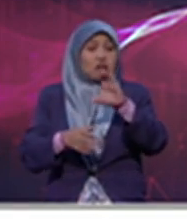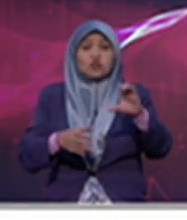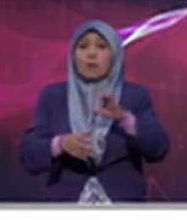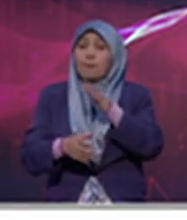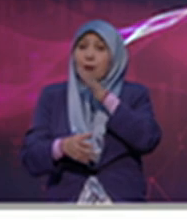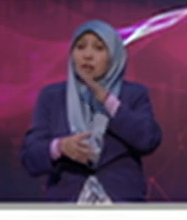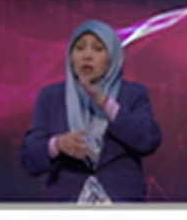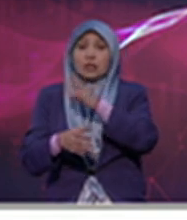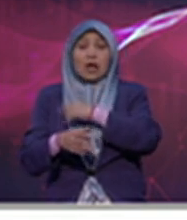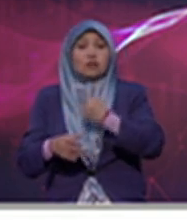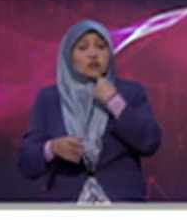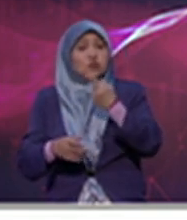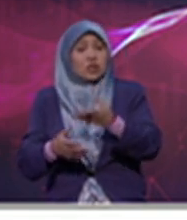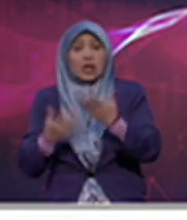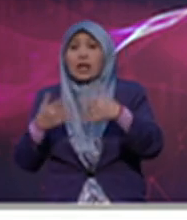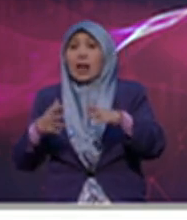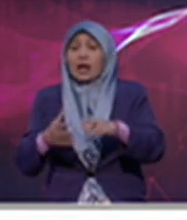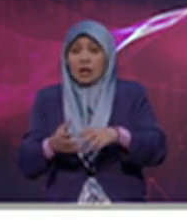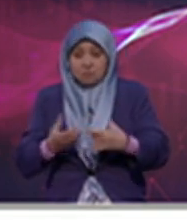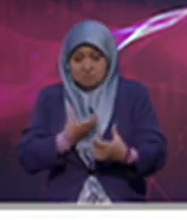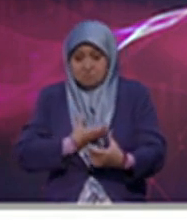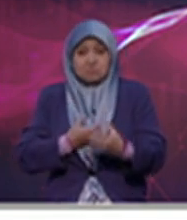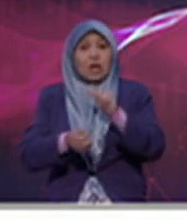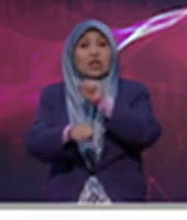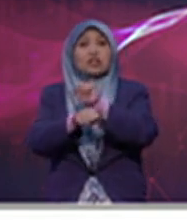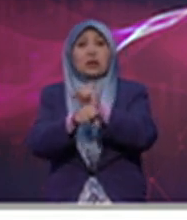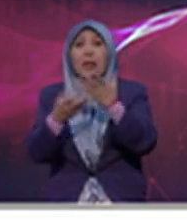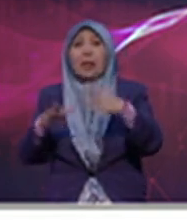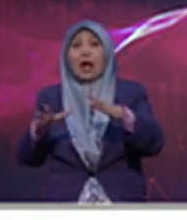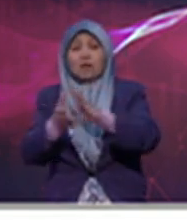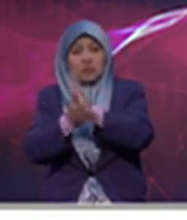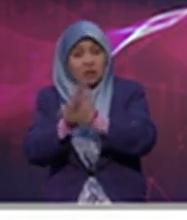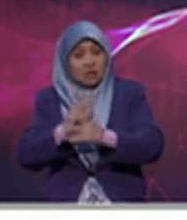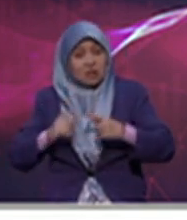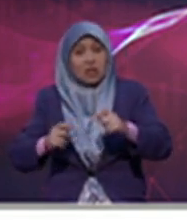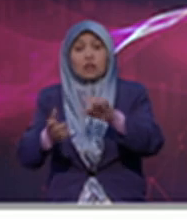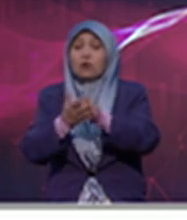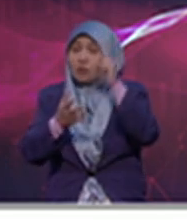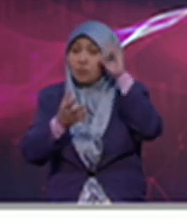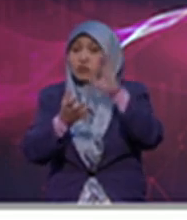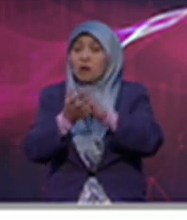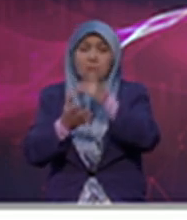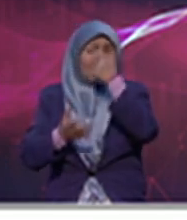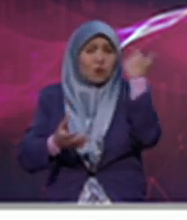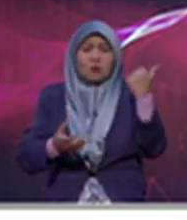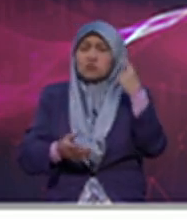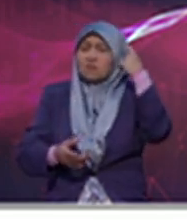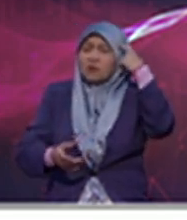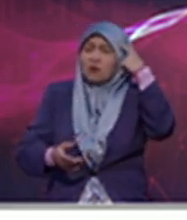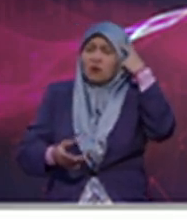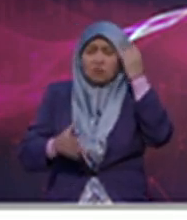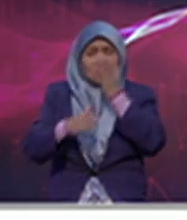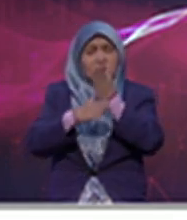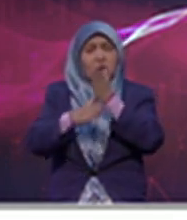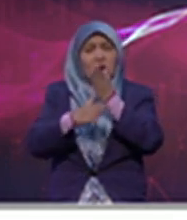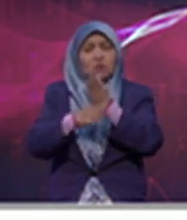ibunya serta mendakwa kehilangan pas kerja. Beliau berkata tindakan remaja itu dipercayai disebabkan fikirannya yang